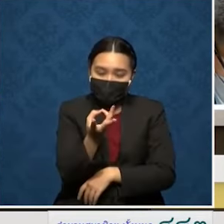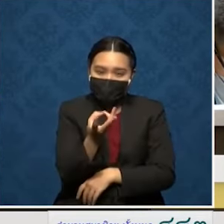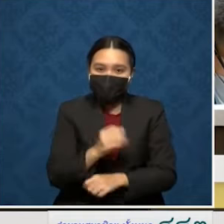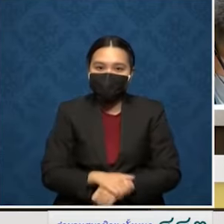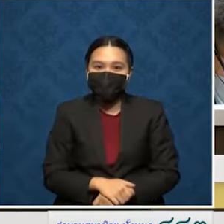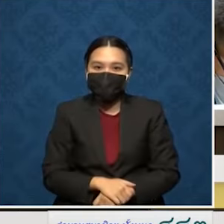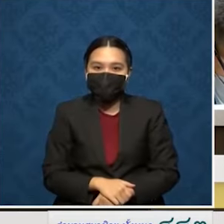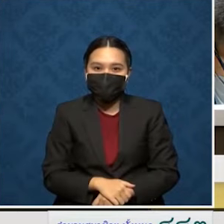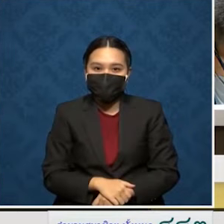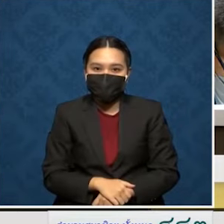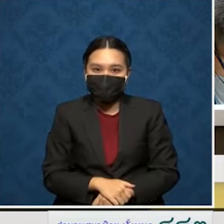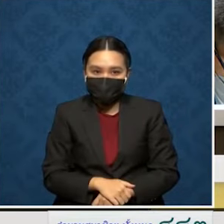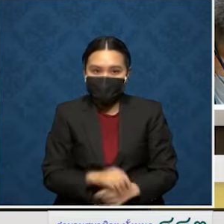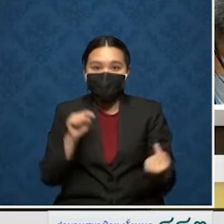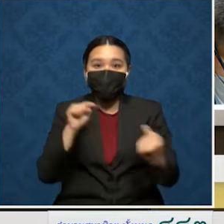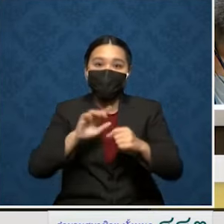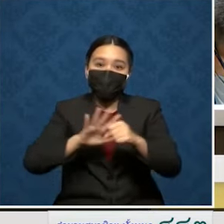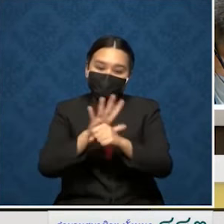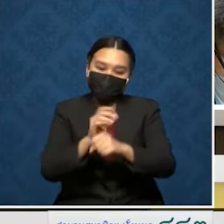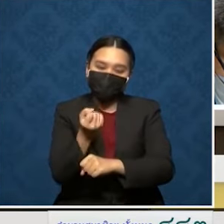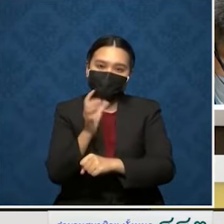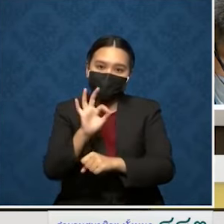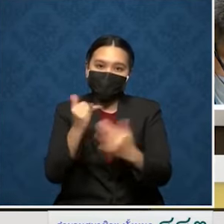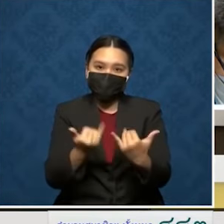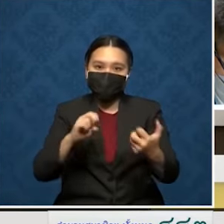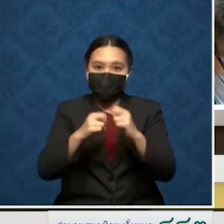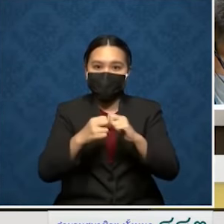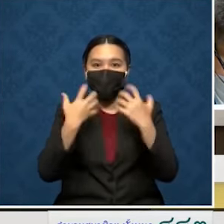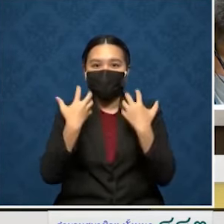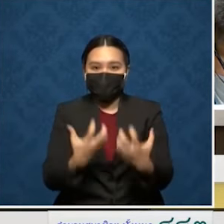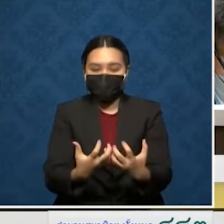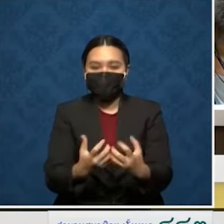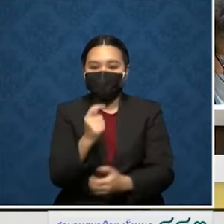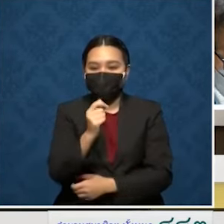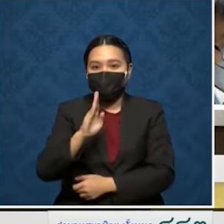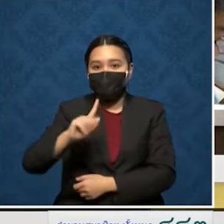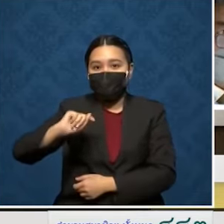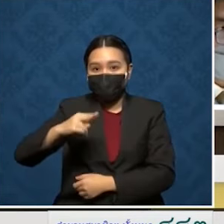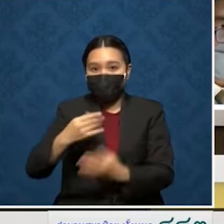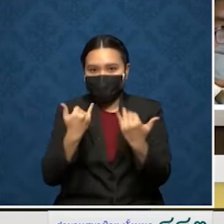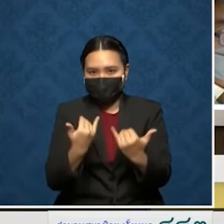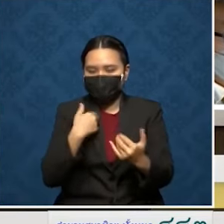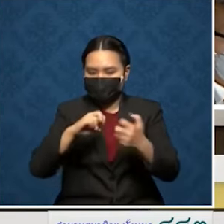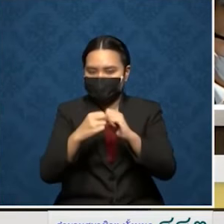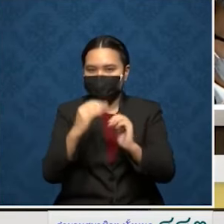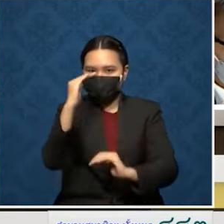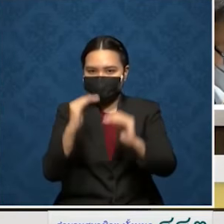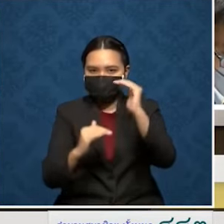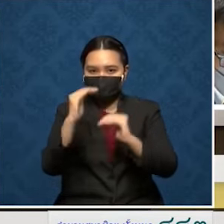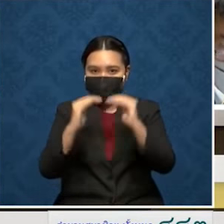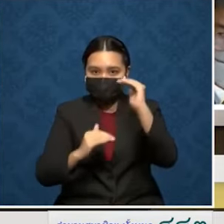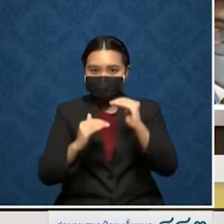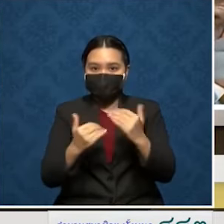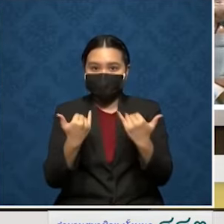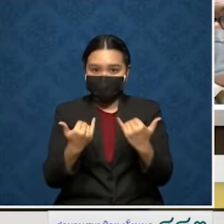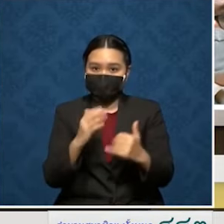างยิ่งภายใต้สถานการณ์โควิด-19 วันนี้องค์กรท้องถิ่นเกิดความเหลื่อมล้ำขึ้นองค์กรท้องถิ่นที่มีศักยภา